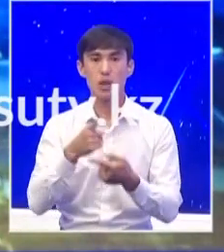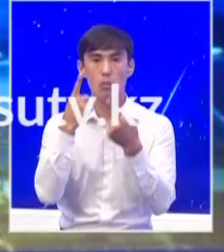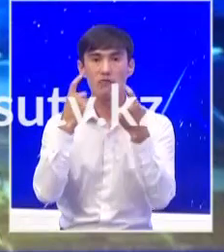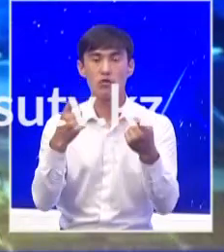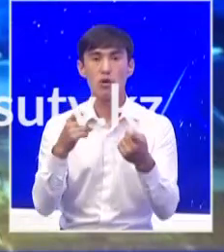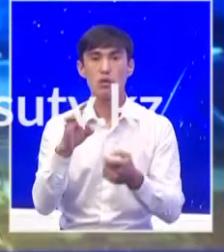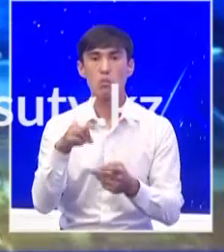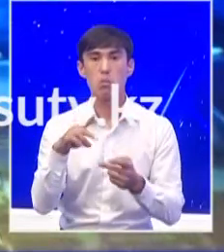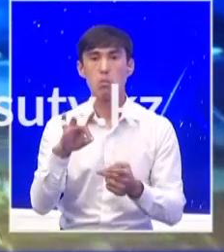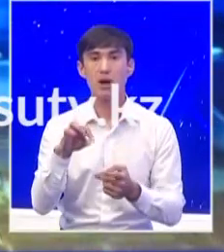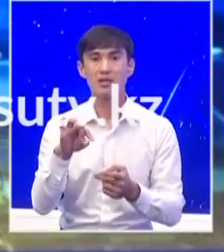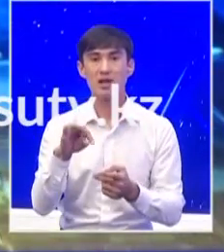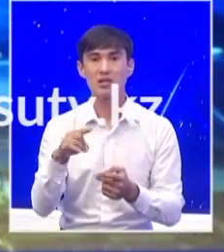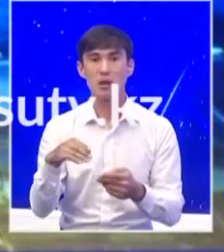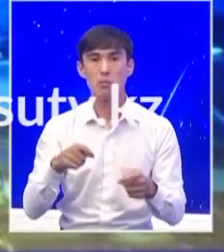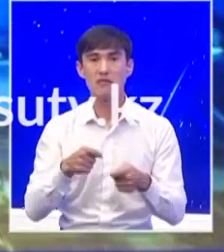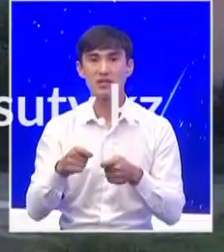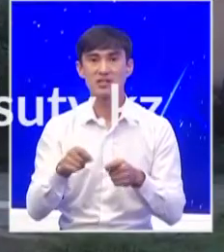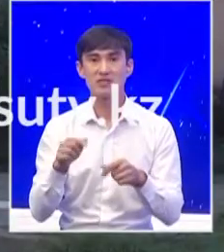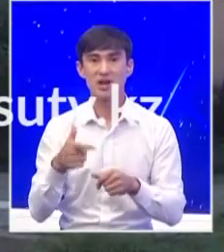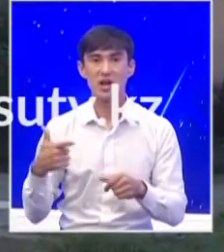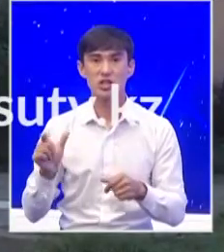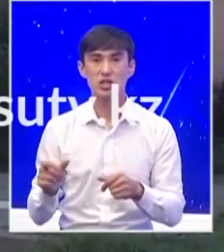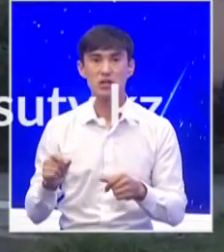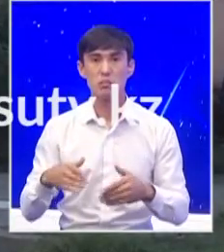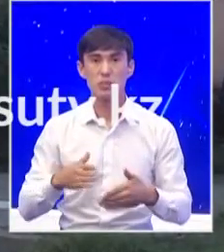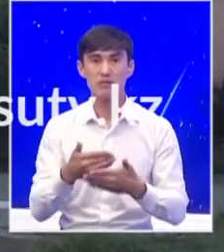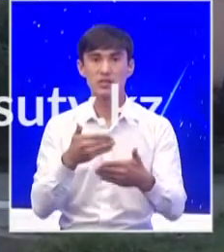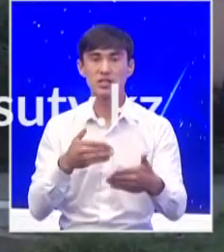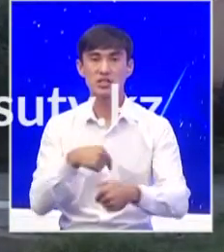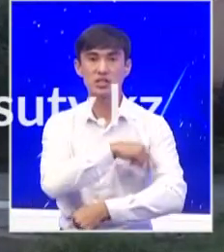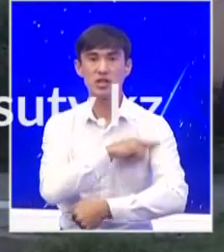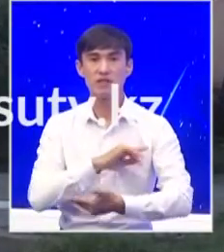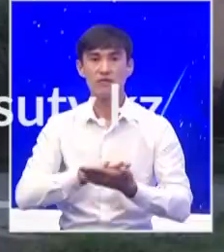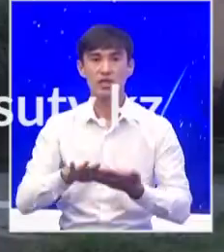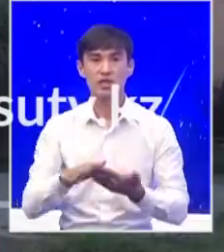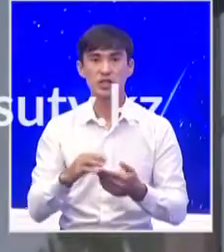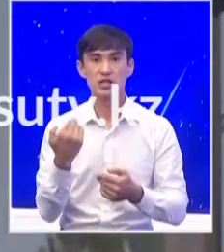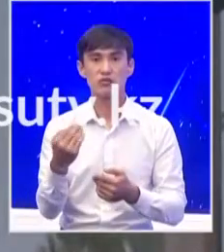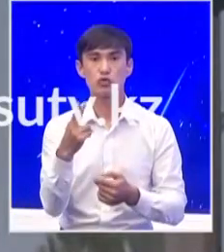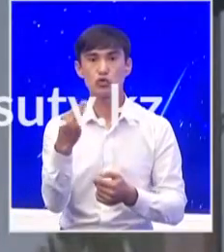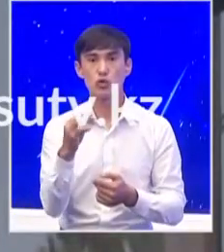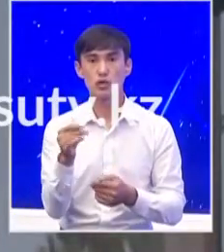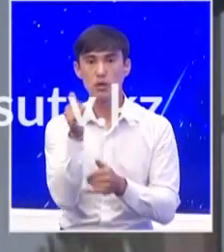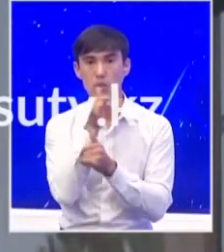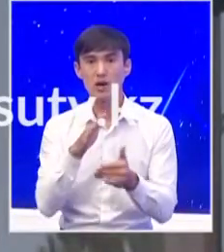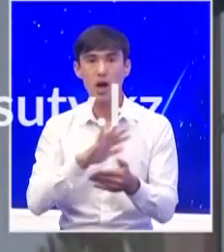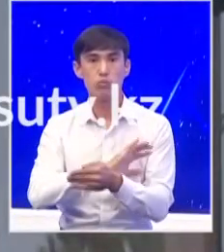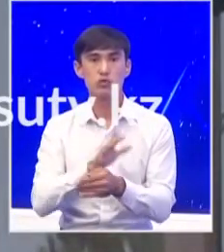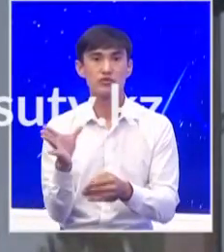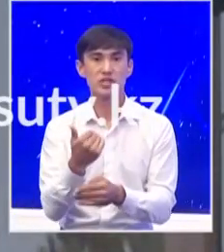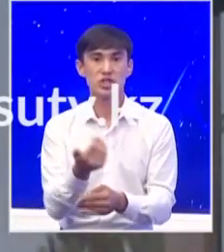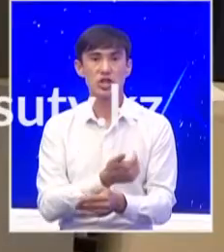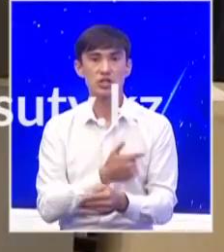портале правительства для граждан. Предварительный резерв был требованием санврачей, но из-за него цоны не могли обслуживать всех